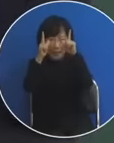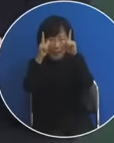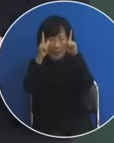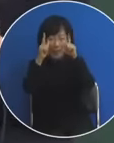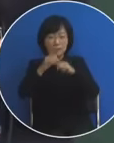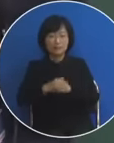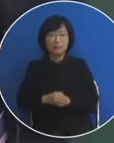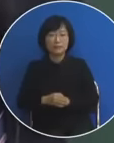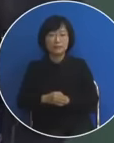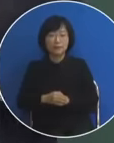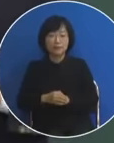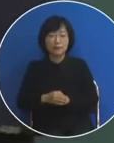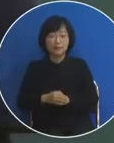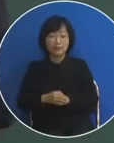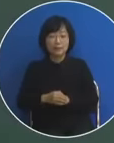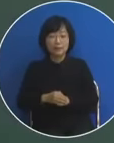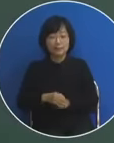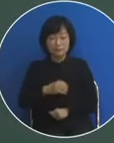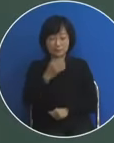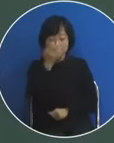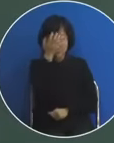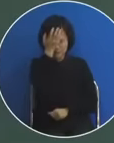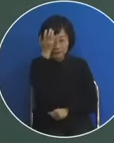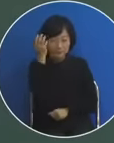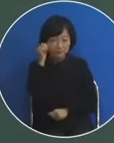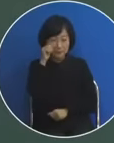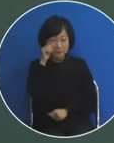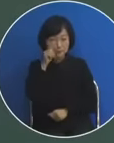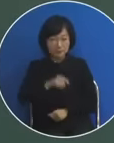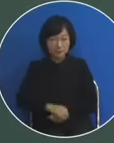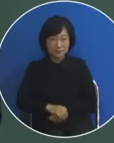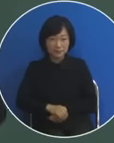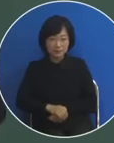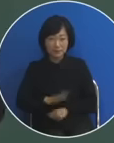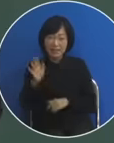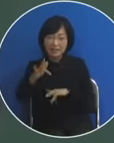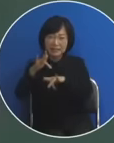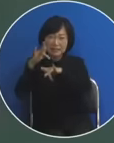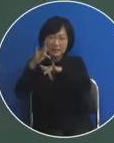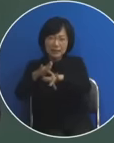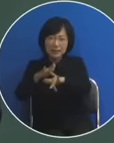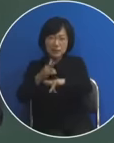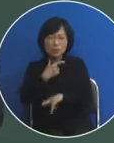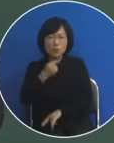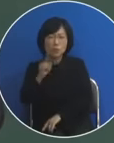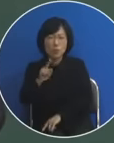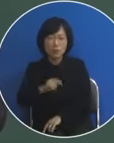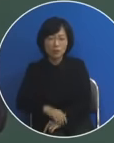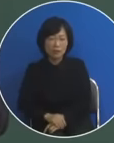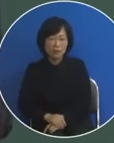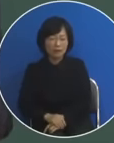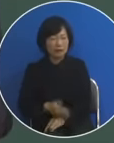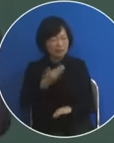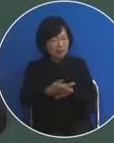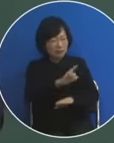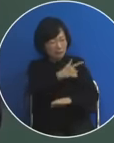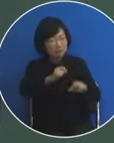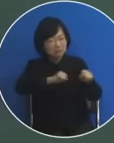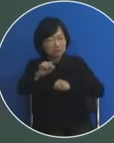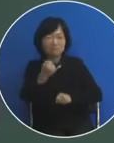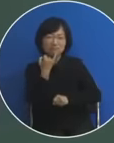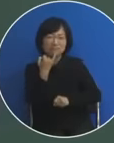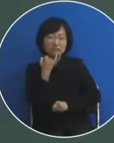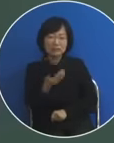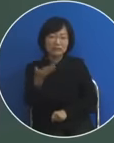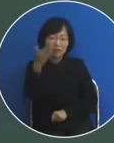사단이 여러분에게 소원이 있다면 다른 거 다 해라. 복음만 제대로 이해하지 마라. If there's any desire that Satan has for you, is to